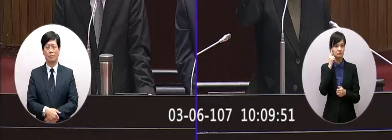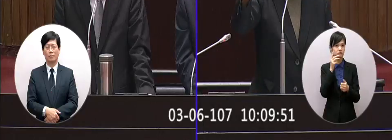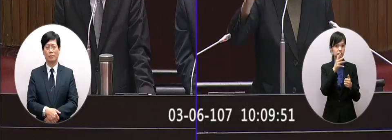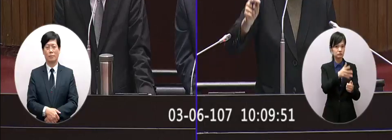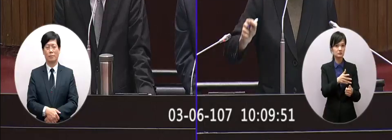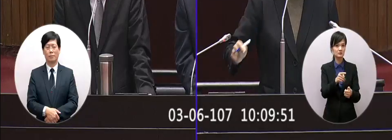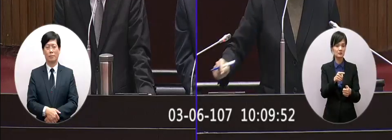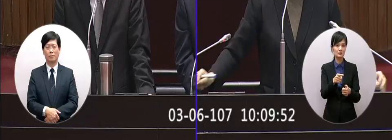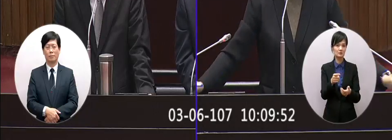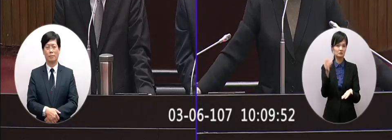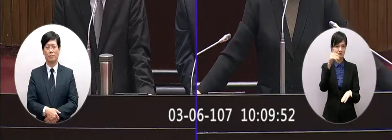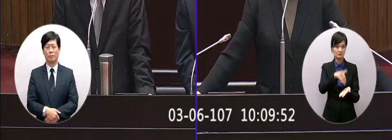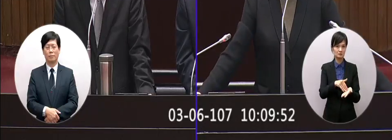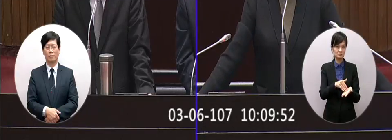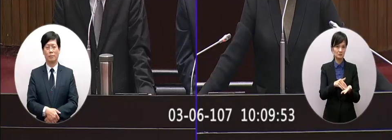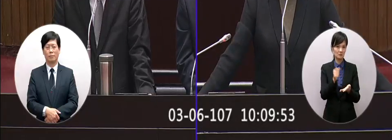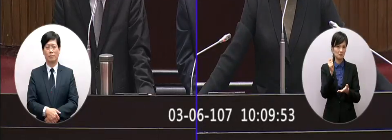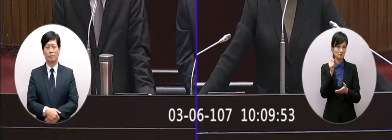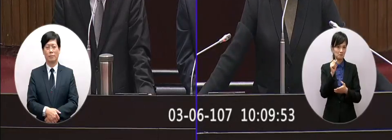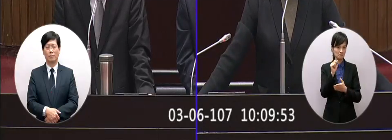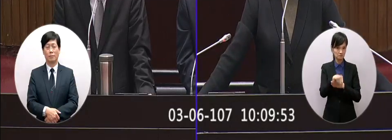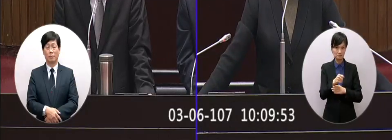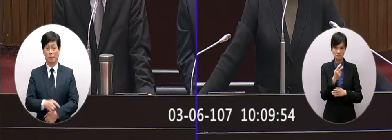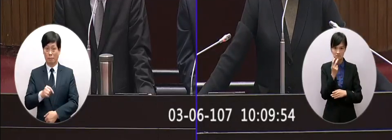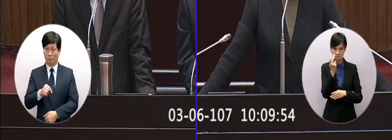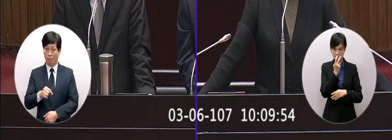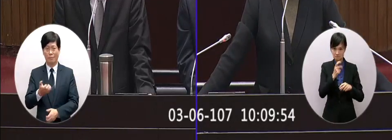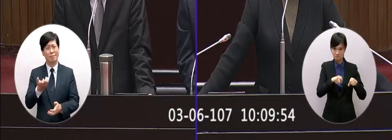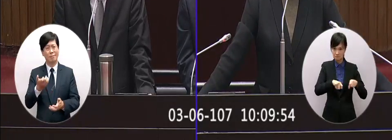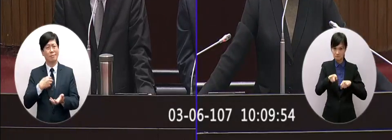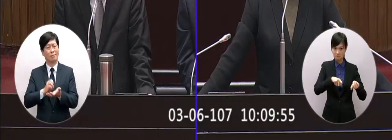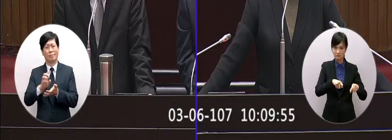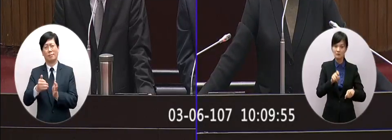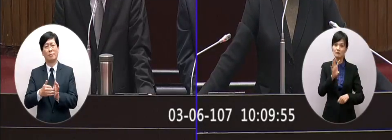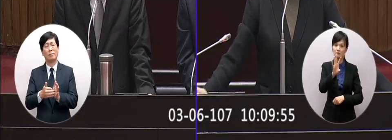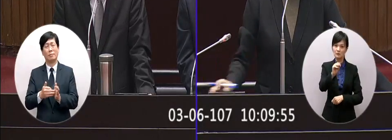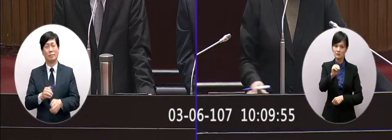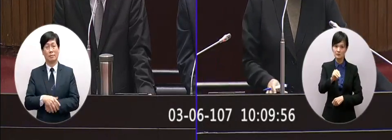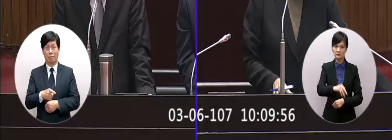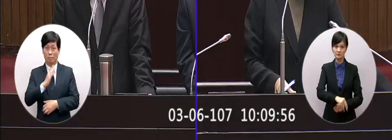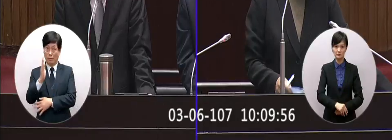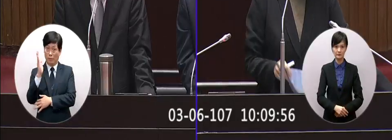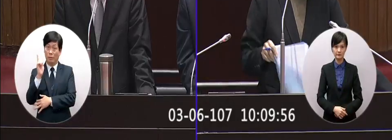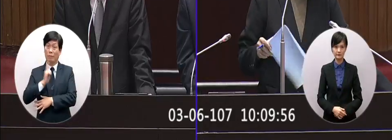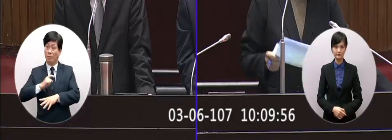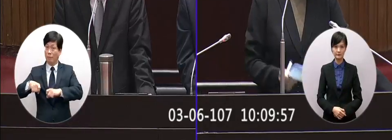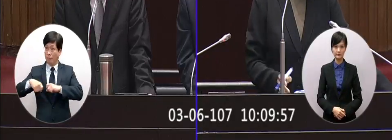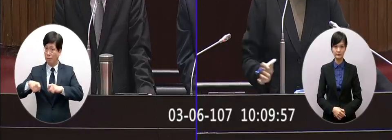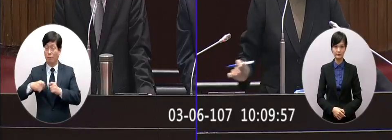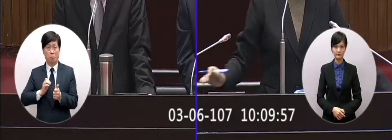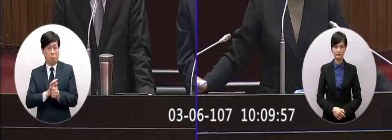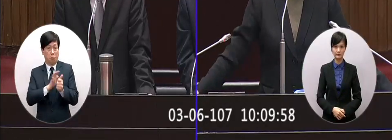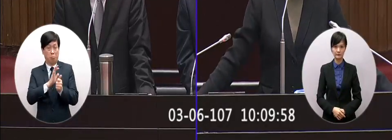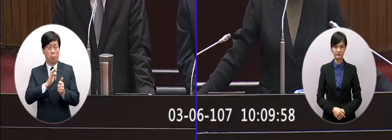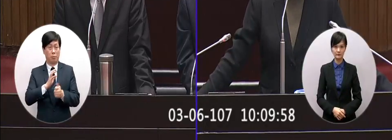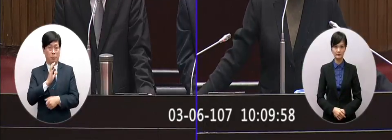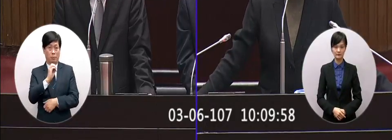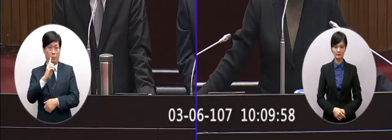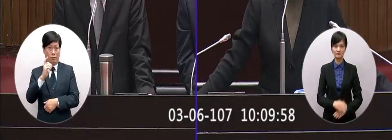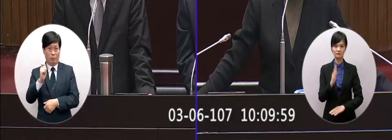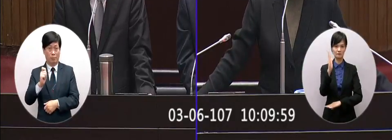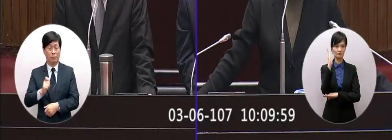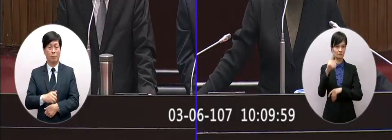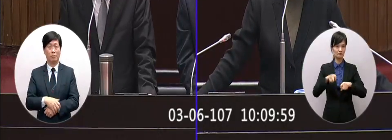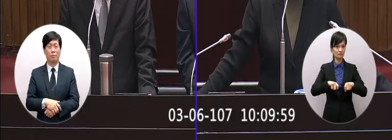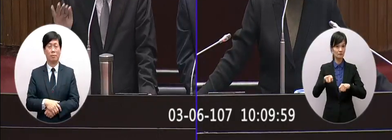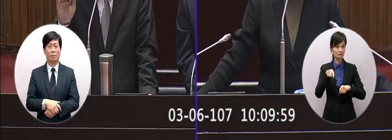到底有没有核定计划？ 这个不，刚刚已经跟你说明了，这个就是政府的政策，推动 ODA。 政府